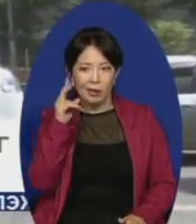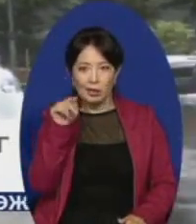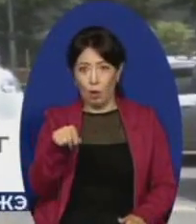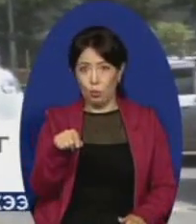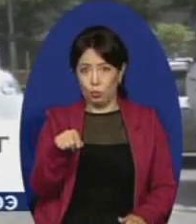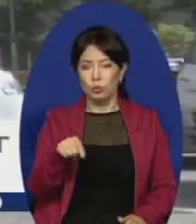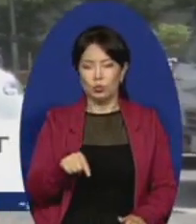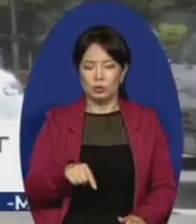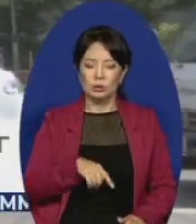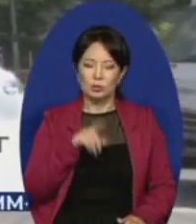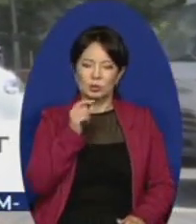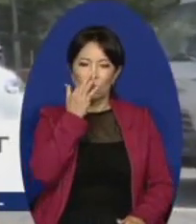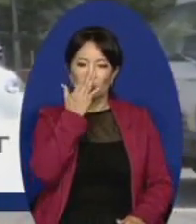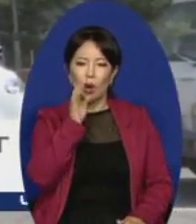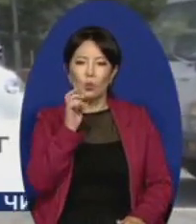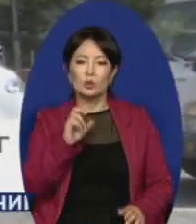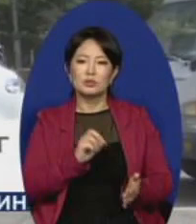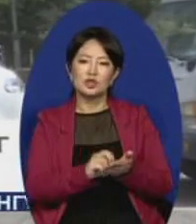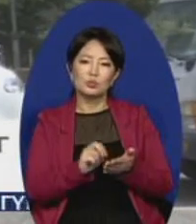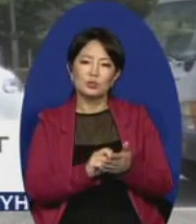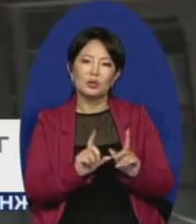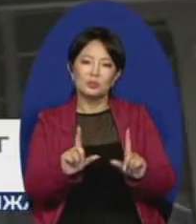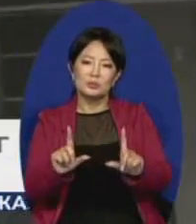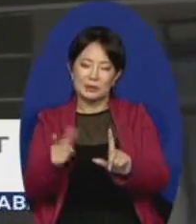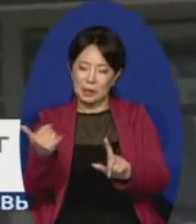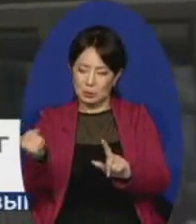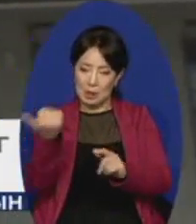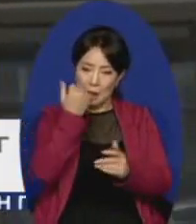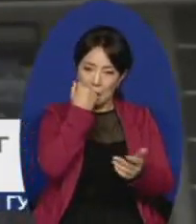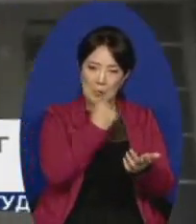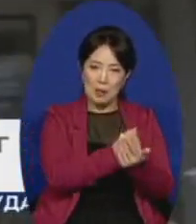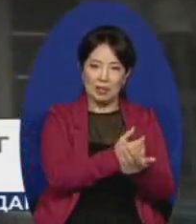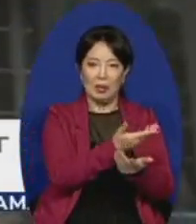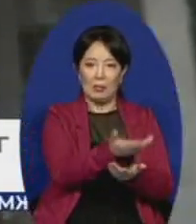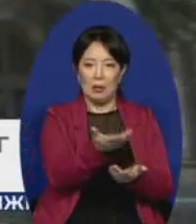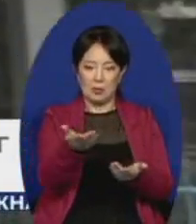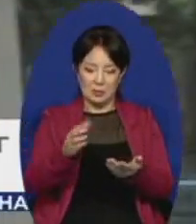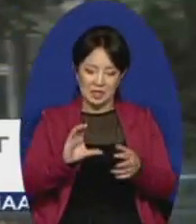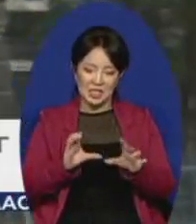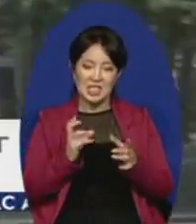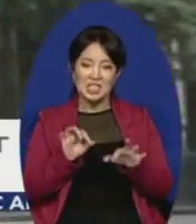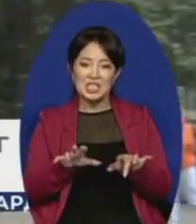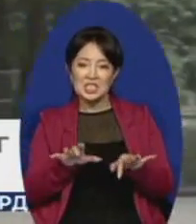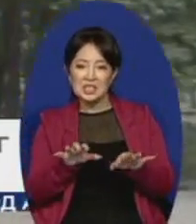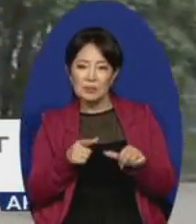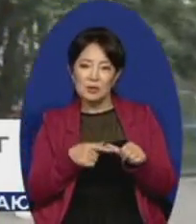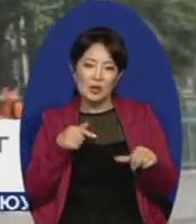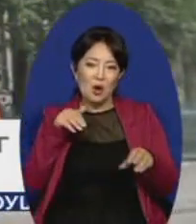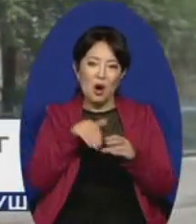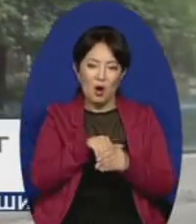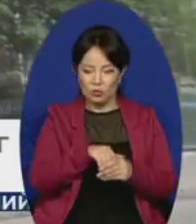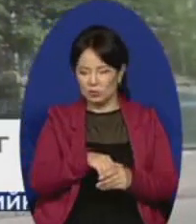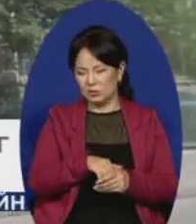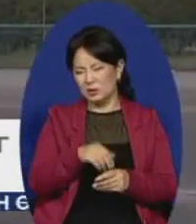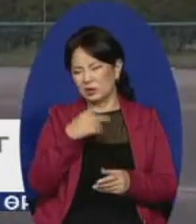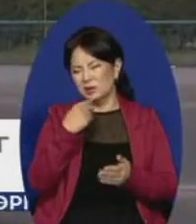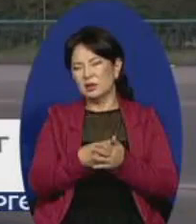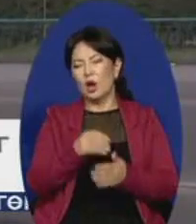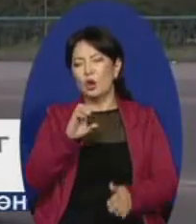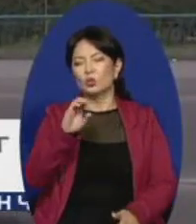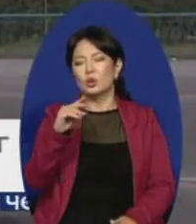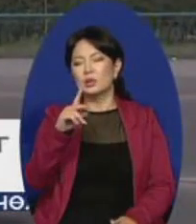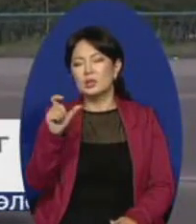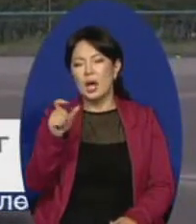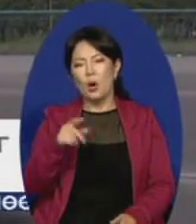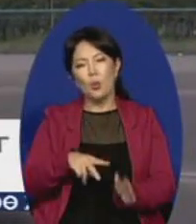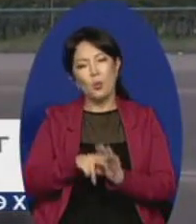хэсэг хүмүүс хуурамчаар диплом үйлддэг, нөгөө хэсэг нь баталгаажуулдаг. Түүнийг нь системд бүртгэдэг сүлжээ үүссэн байх магадлалтай